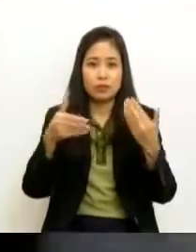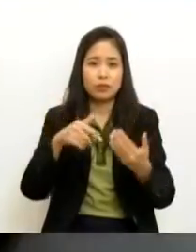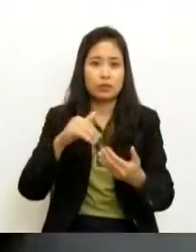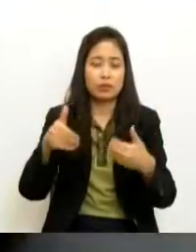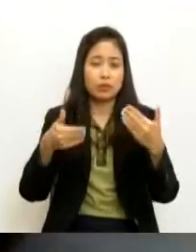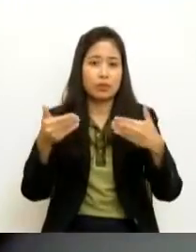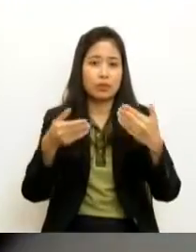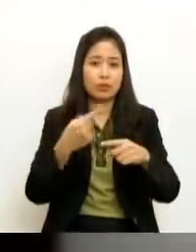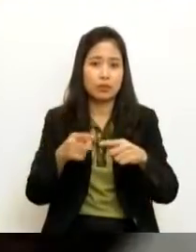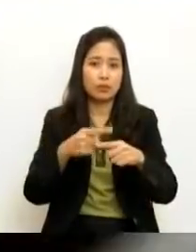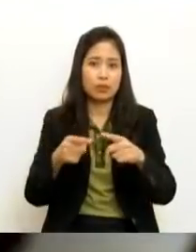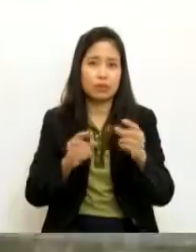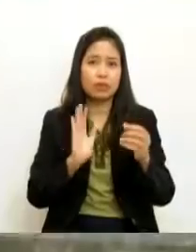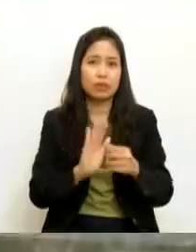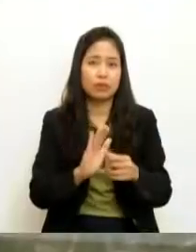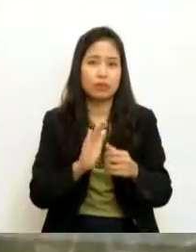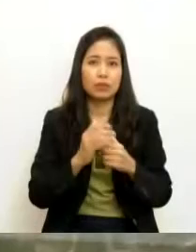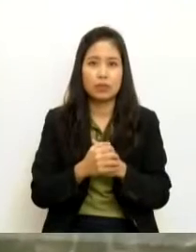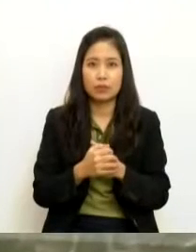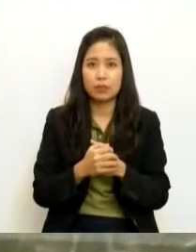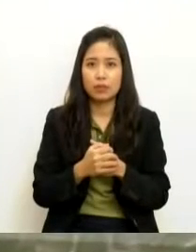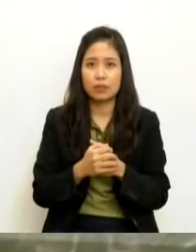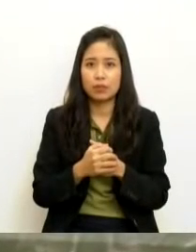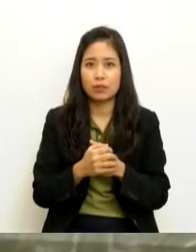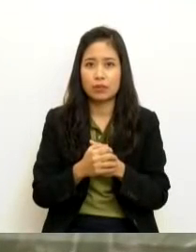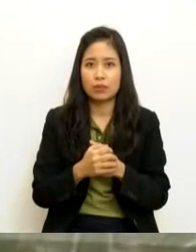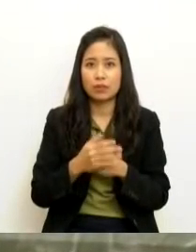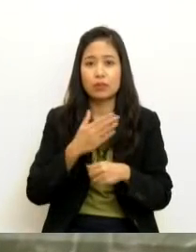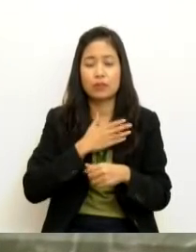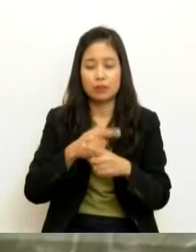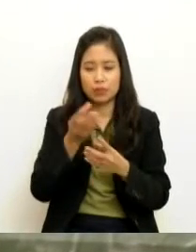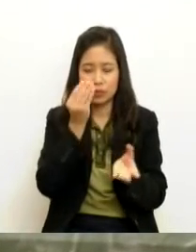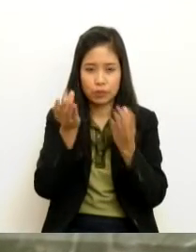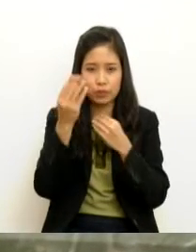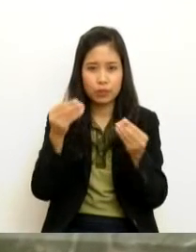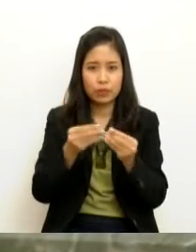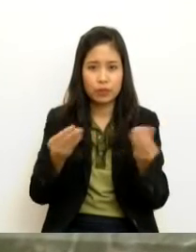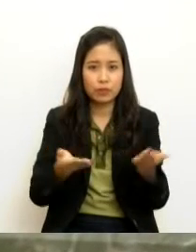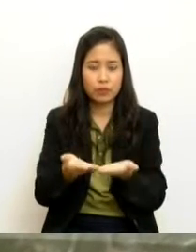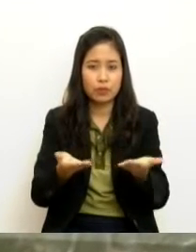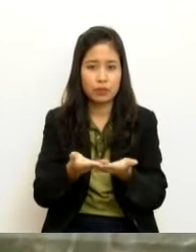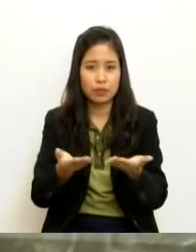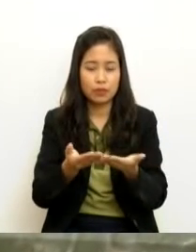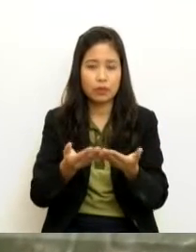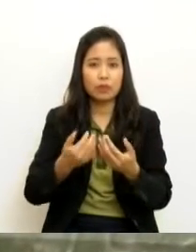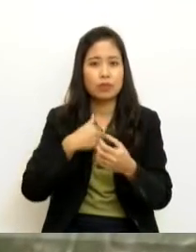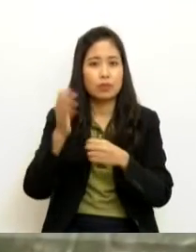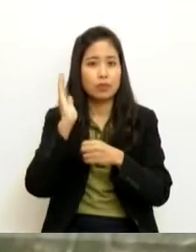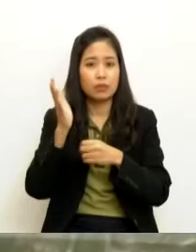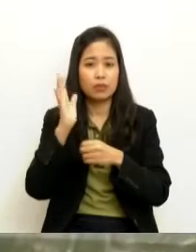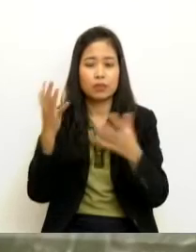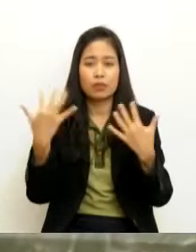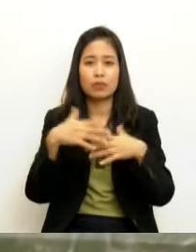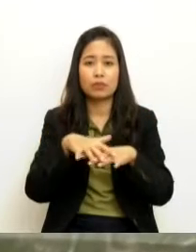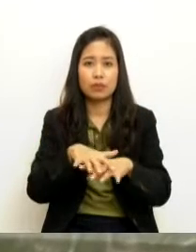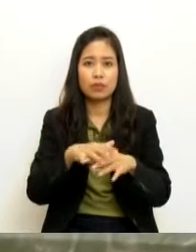กฝ่ายนะครับที่มาร่วมโครงการนี้ได ้ค่ะพวกเราก็ได้เรียนรู้กับนะคะพี่ๆวิทยากรกรมป่าไม้กร